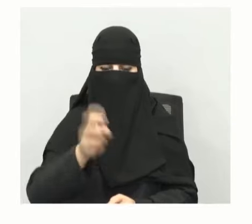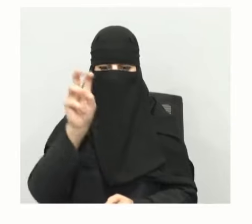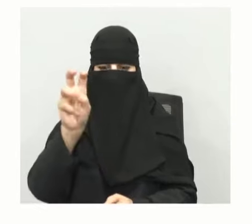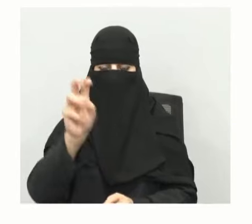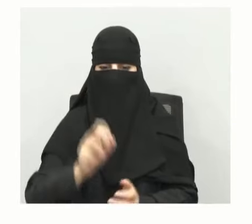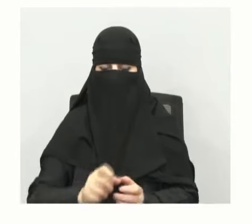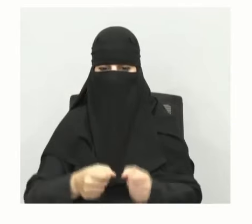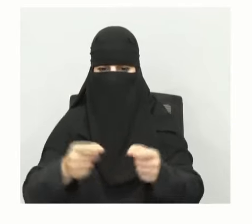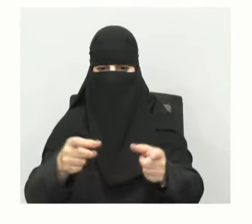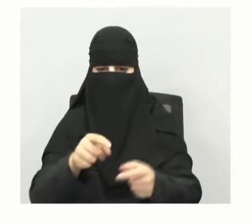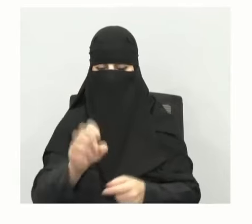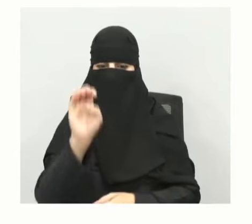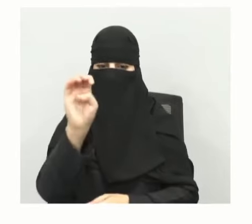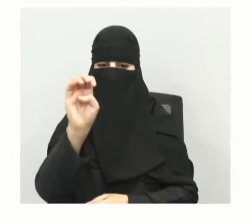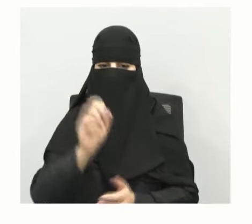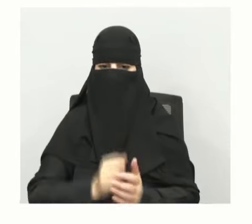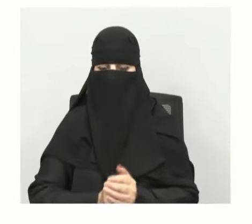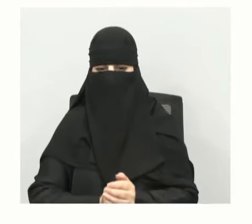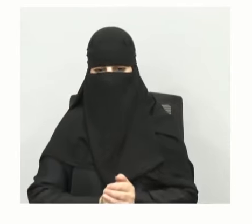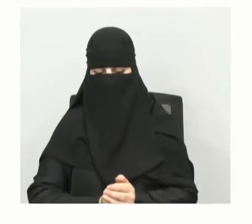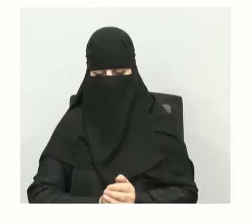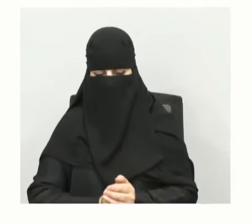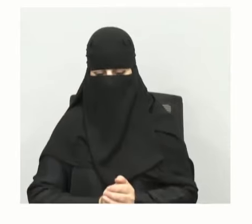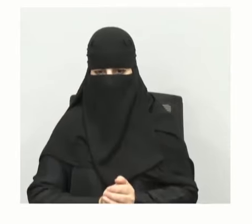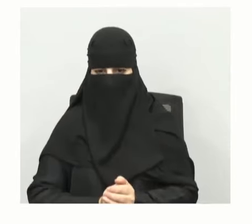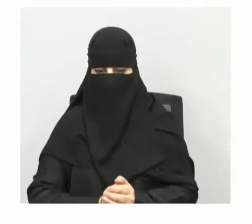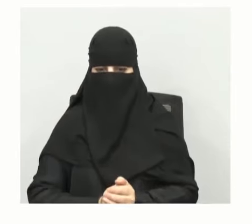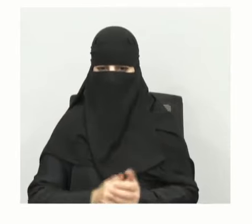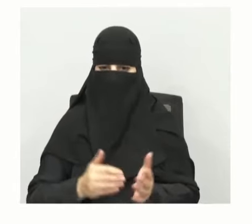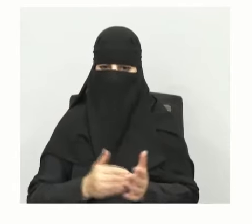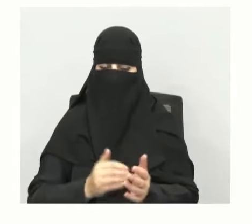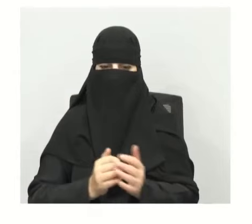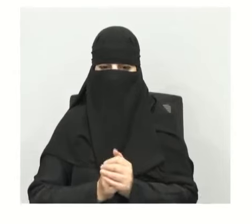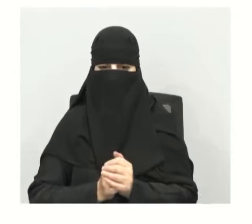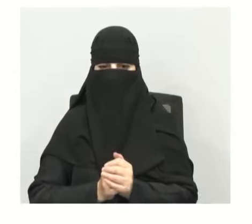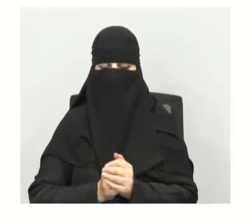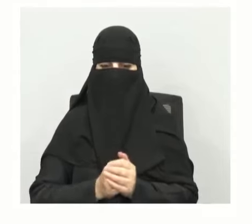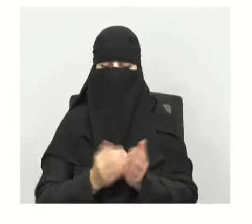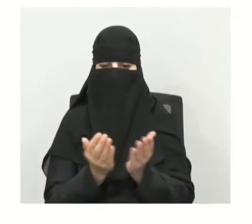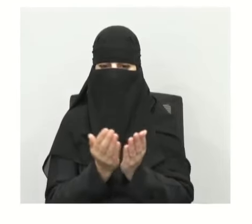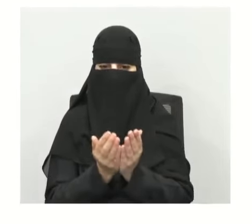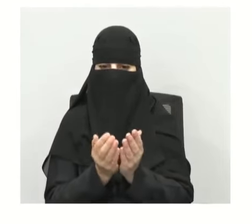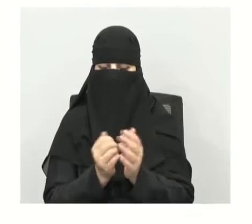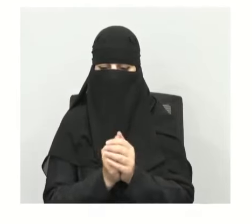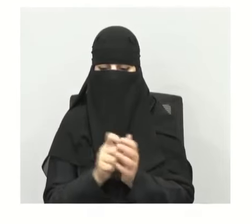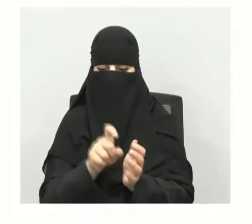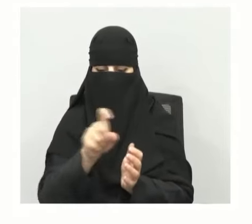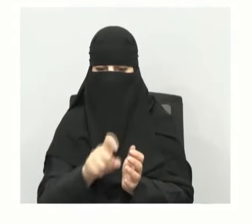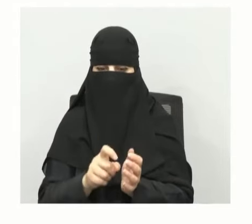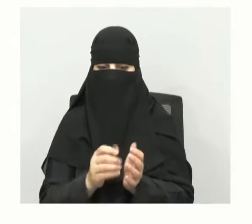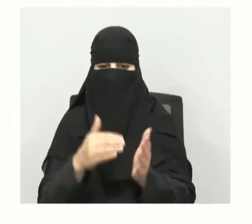واضح يا مبدعين هذه هي الاجابه بارك الله فيكم اذا الى هنا نكون وصلنا الى ختام هذا السؤال